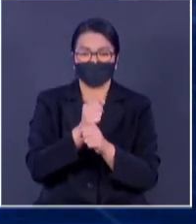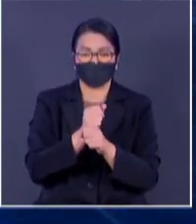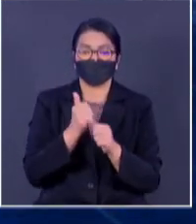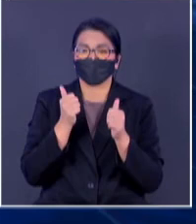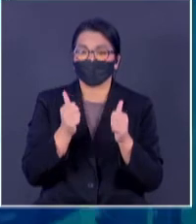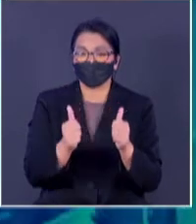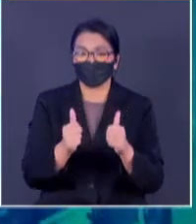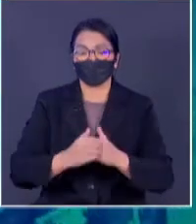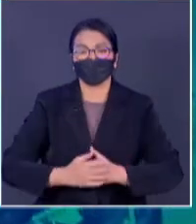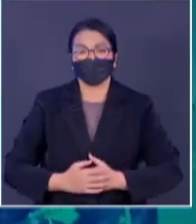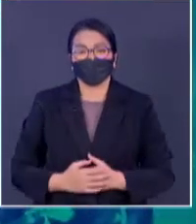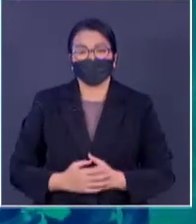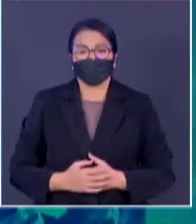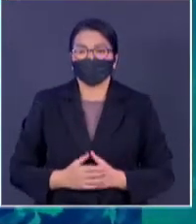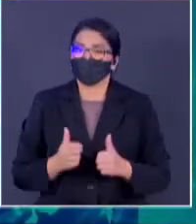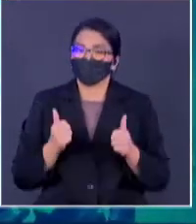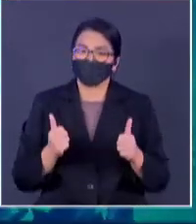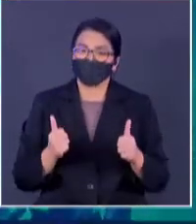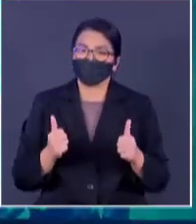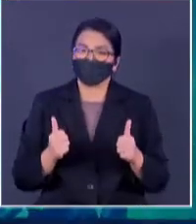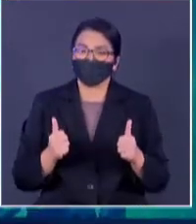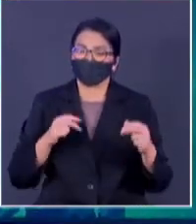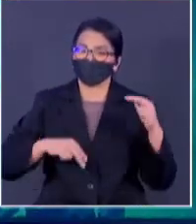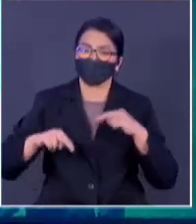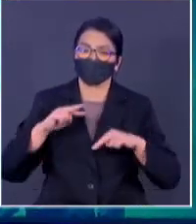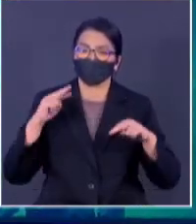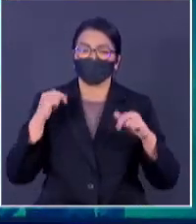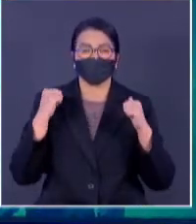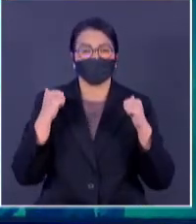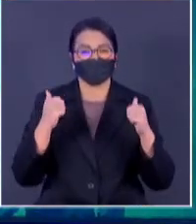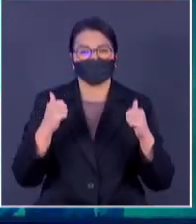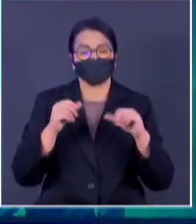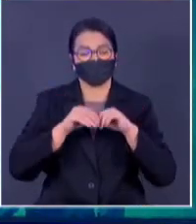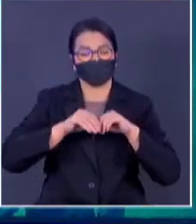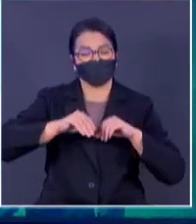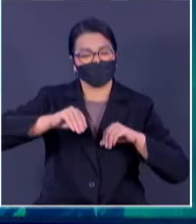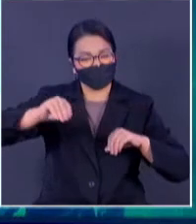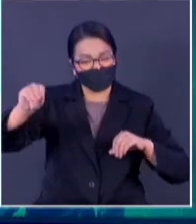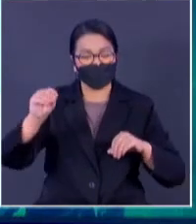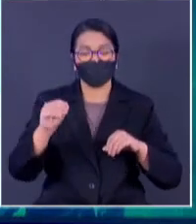ทองหลังพระแบบนี้นะคะ โอ้โหยอดเยี่ยมเลยนะฮะดูแลทุกสุขของพี่น้องที่อยู่ห่างไกลจริงๆบ